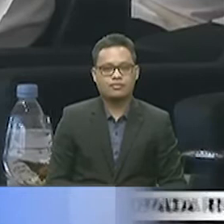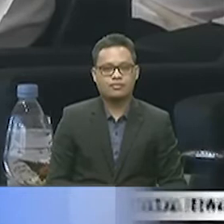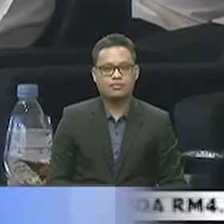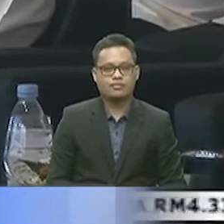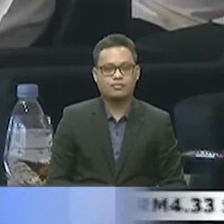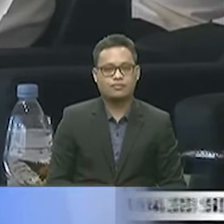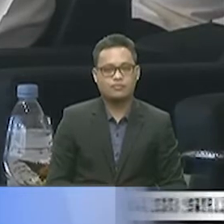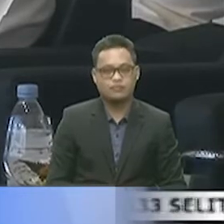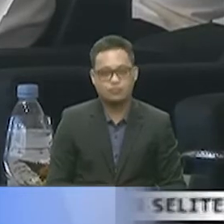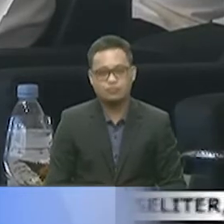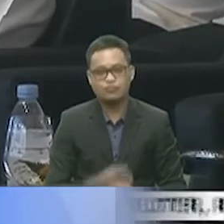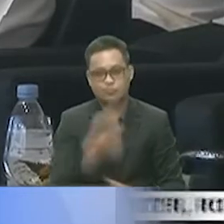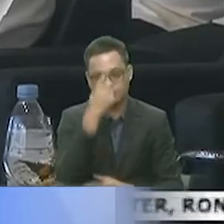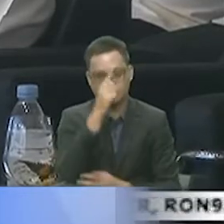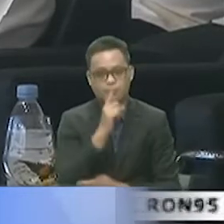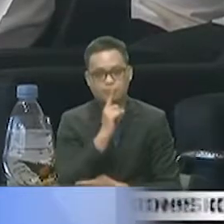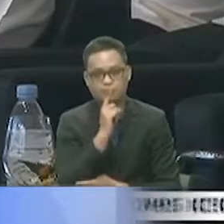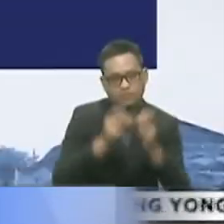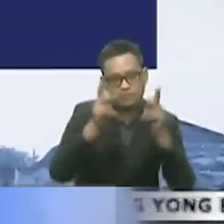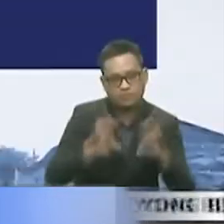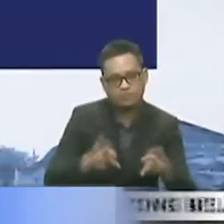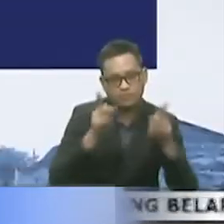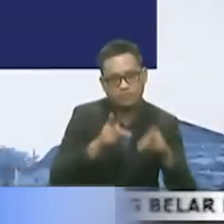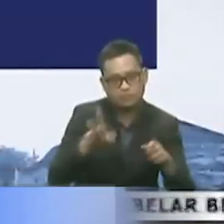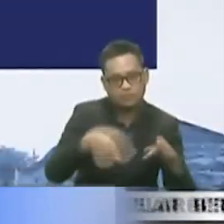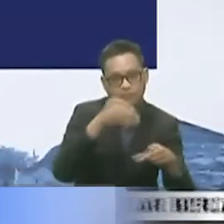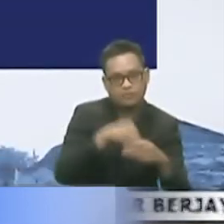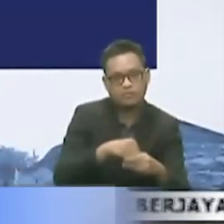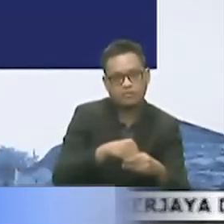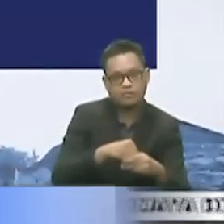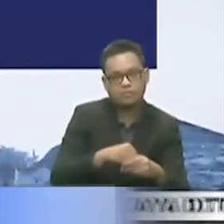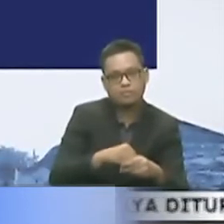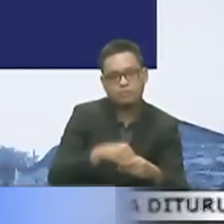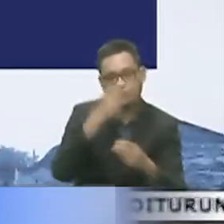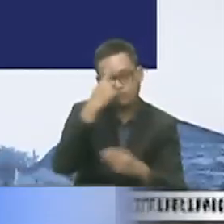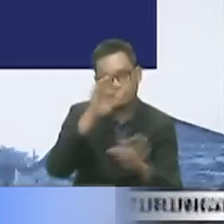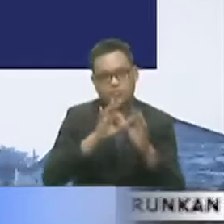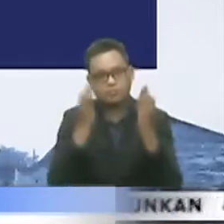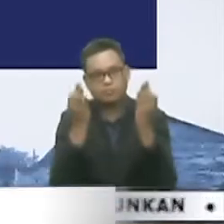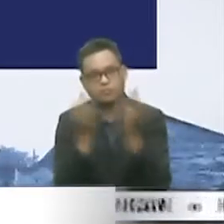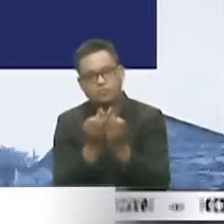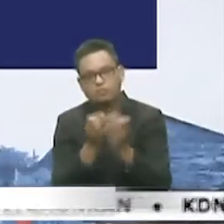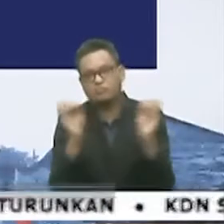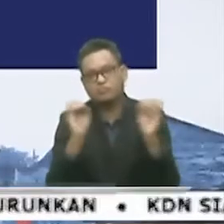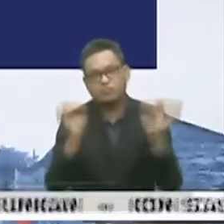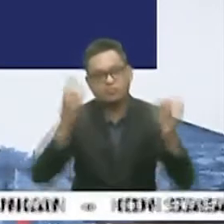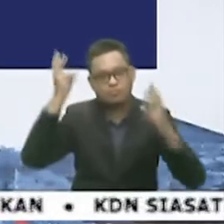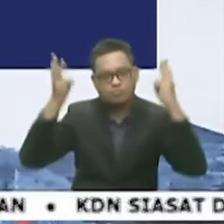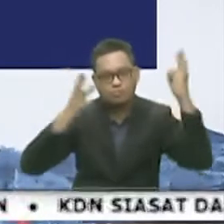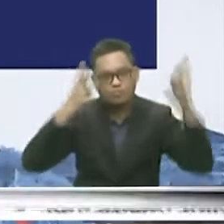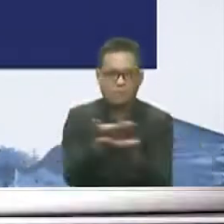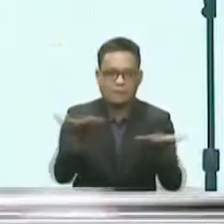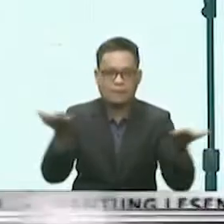到100公里外的根蒂咬办理手续。针对佳节期间机票价格飙涨的课题，首相也表示关切。